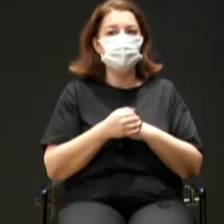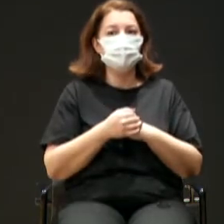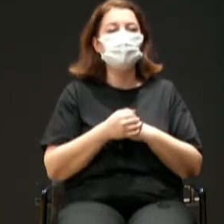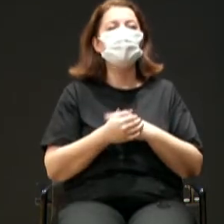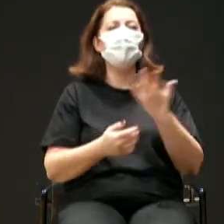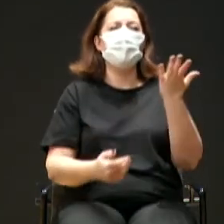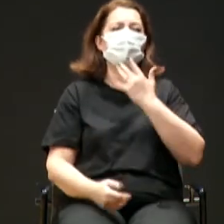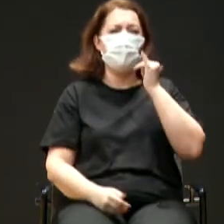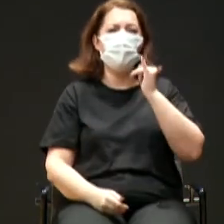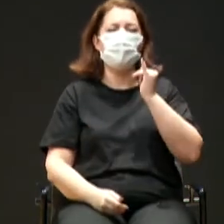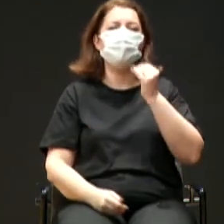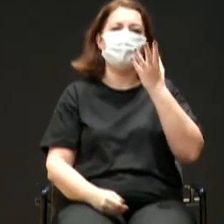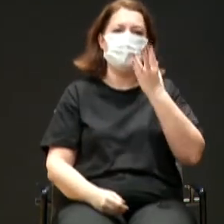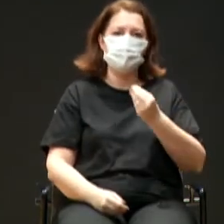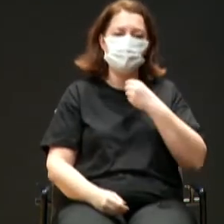Daha da kötü hale gidiyoruz.